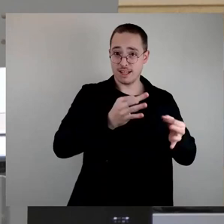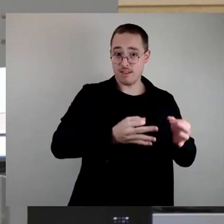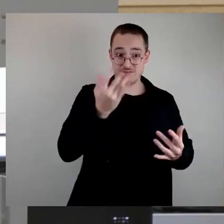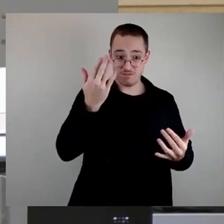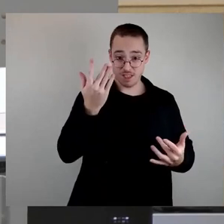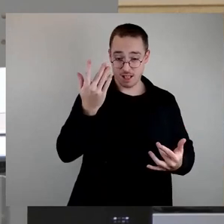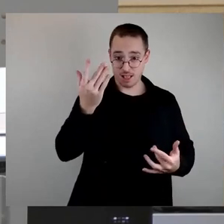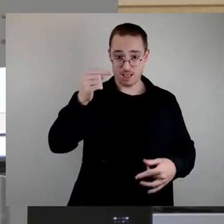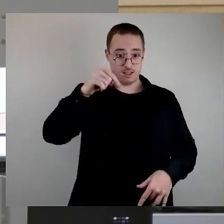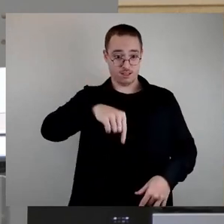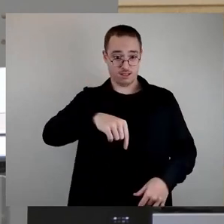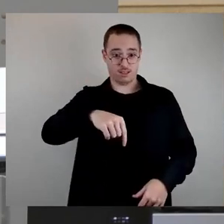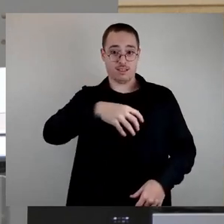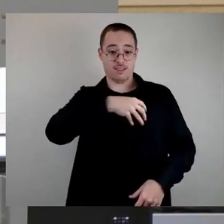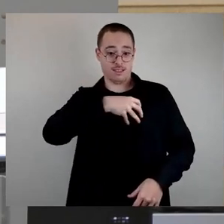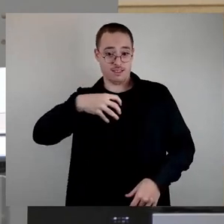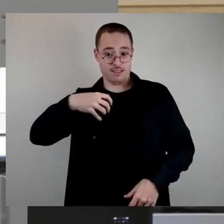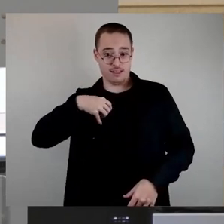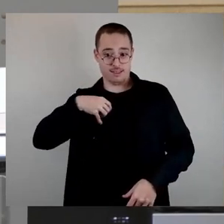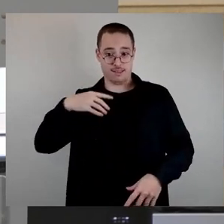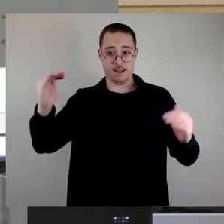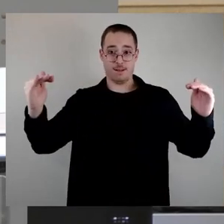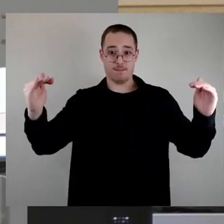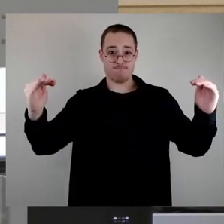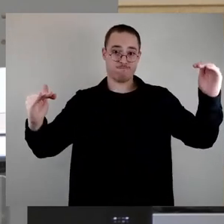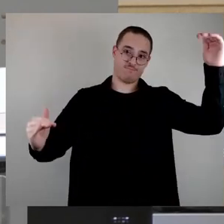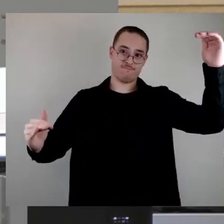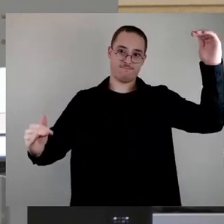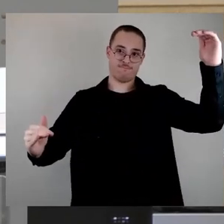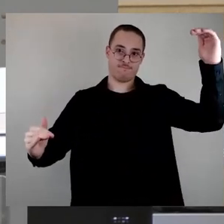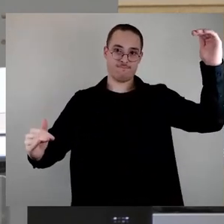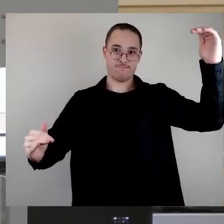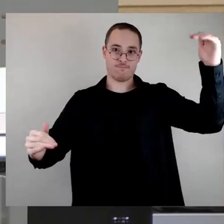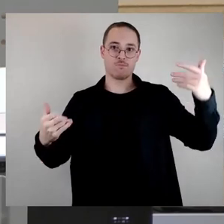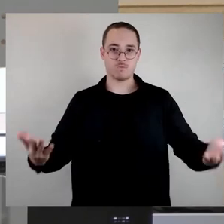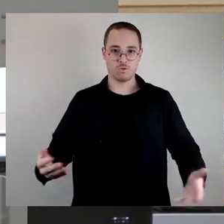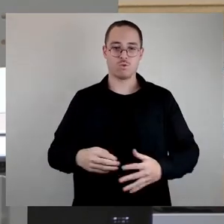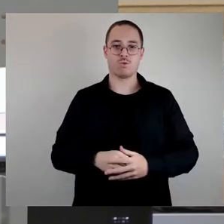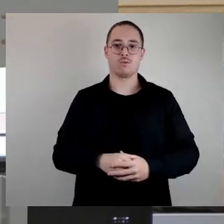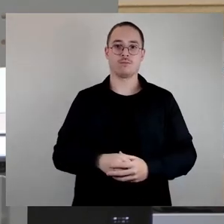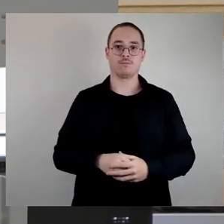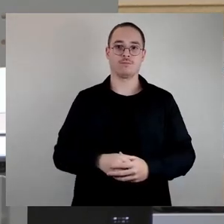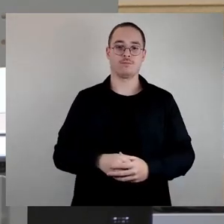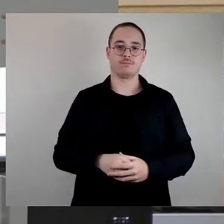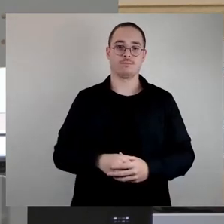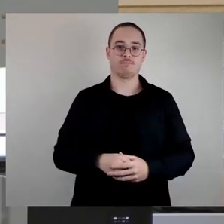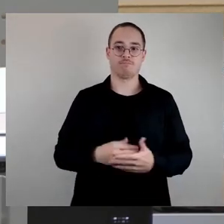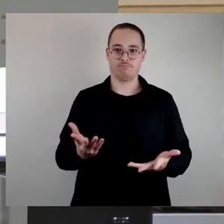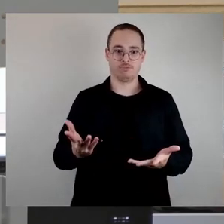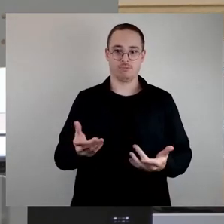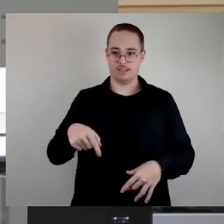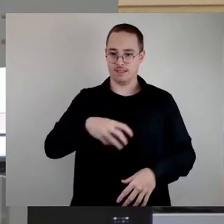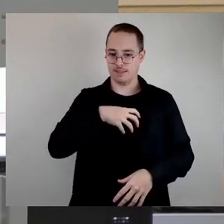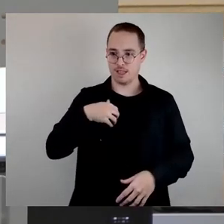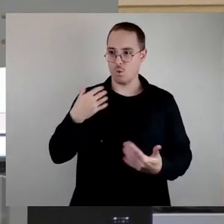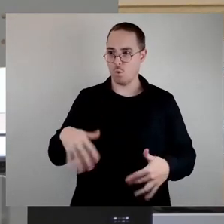das ist aus meiner Sicht ein valider Hinweis auf strukturelle Probleme in der Stadt an dieser Stelle. Und es war interessant